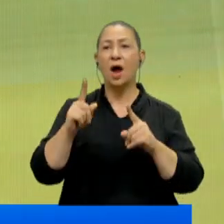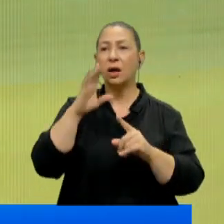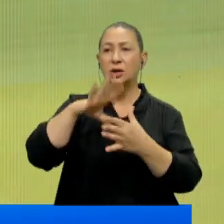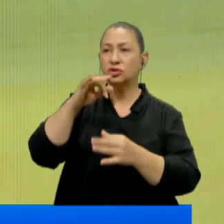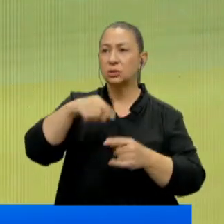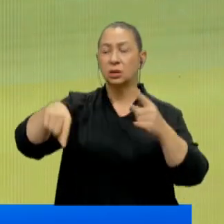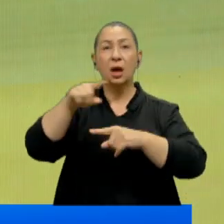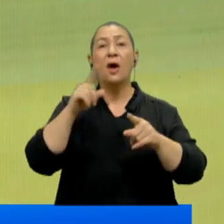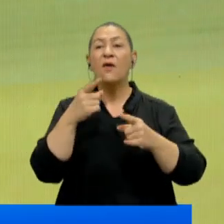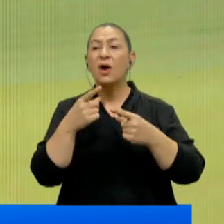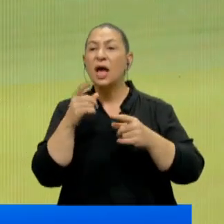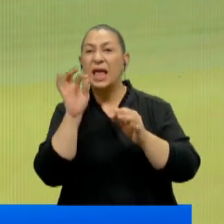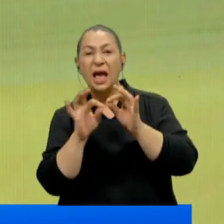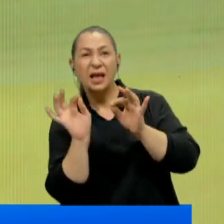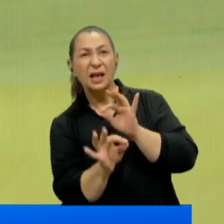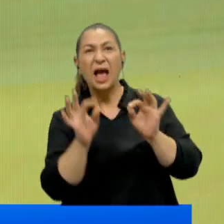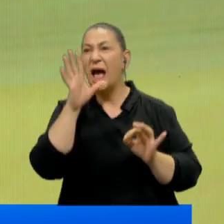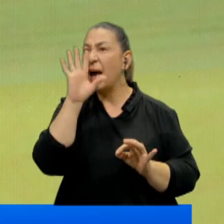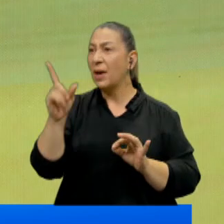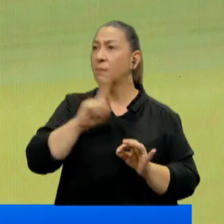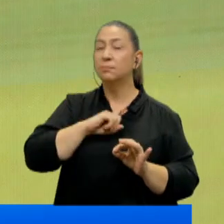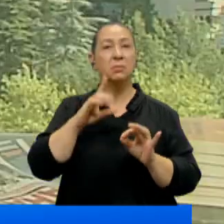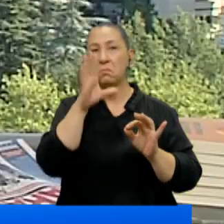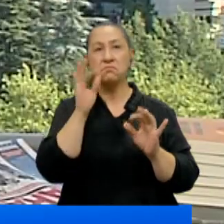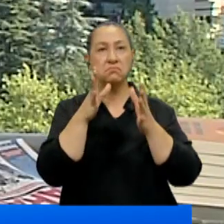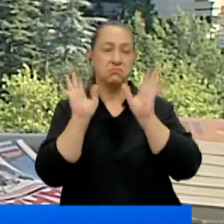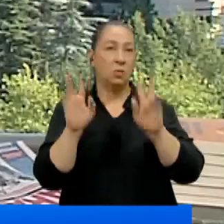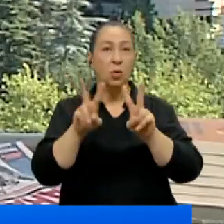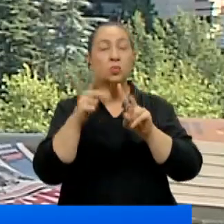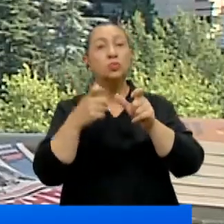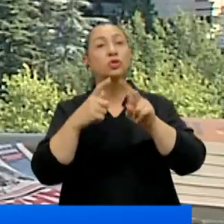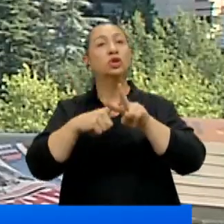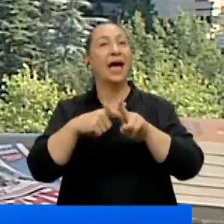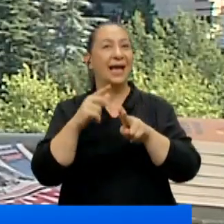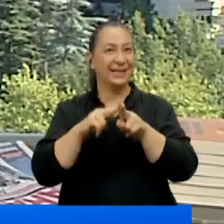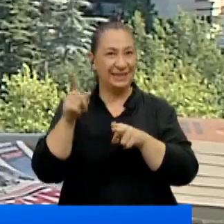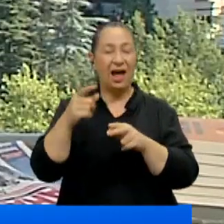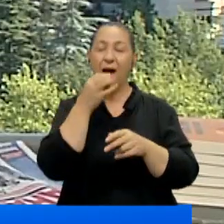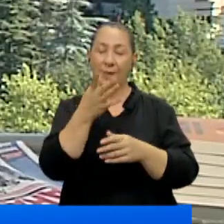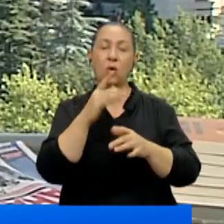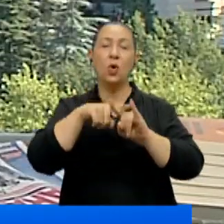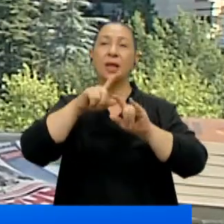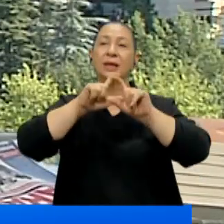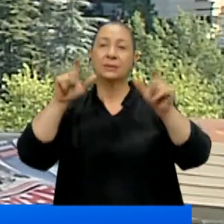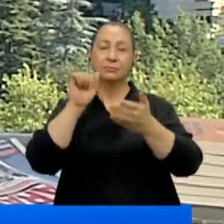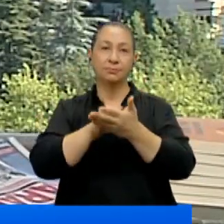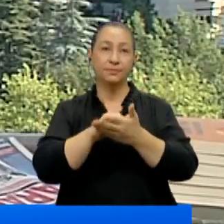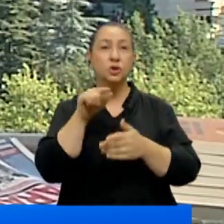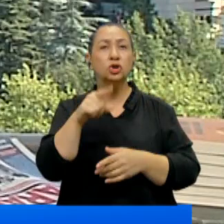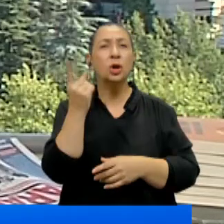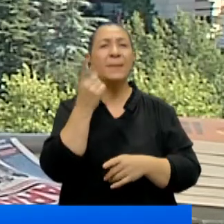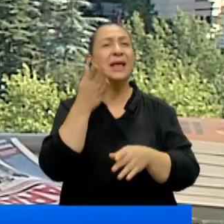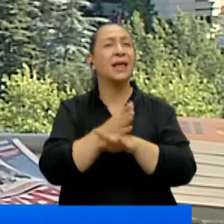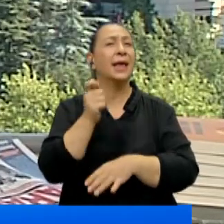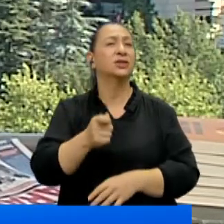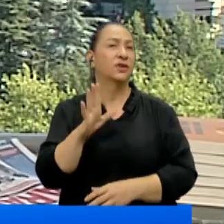kişiler, yaktıranın kim olduğunu bilmiyorum. Musa Kester'in haberi Hürriyet Gazetesi'nin manşetinde. Şöyle bir